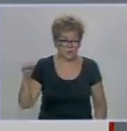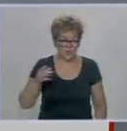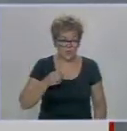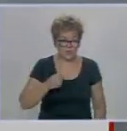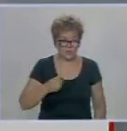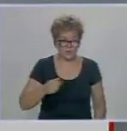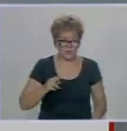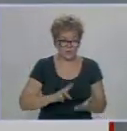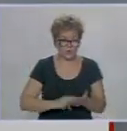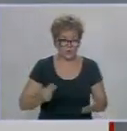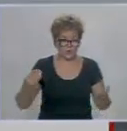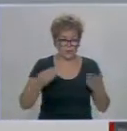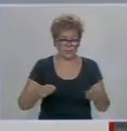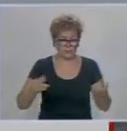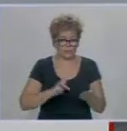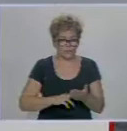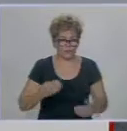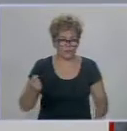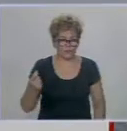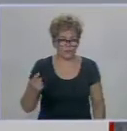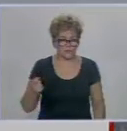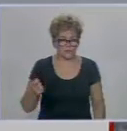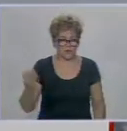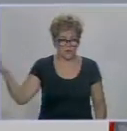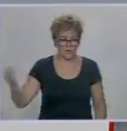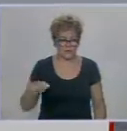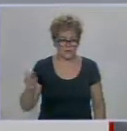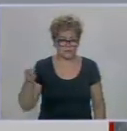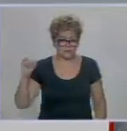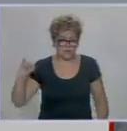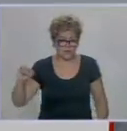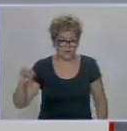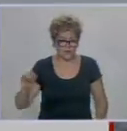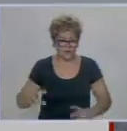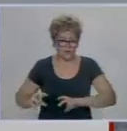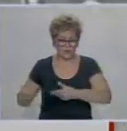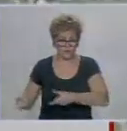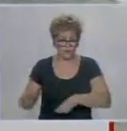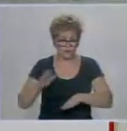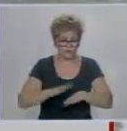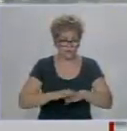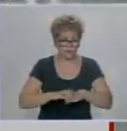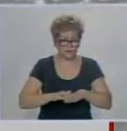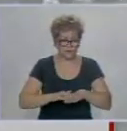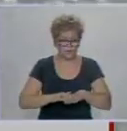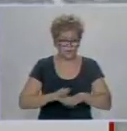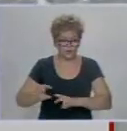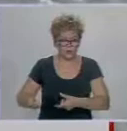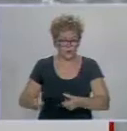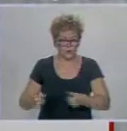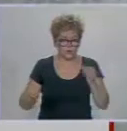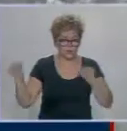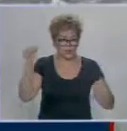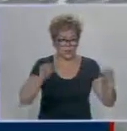județul, 2009-2012, a primit informări de la SRI conform cărora la Măldărești s-au depus și deșeuri radioactive. Am